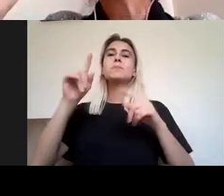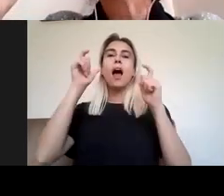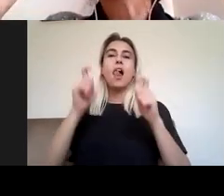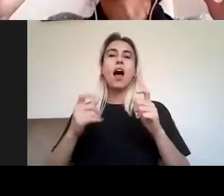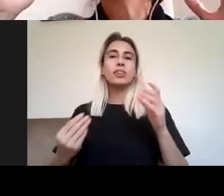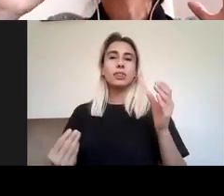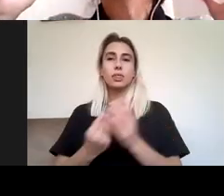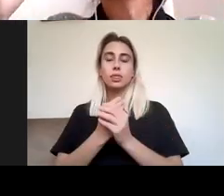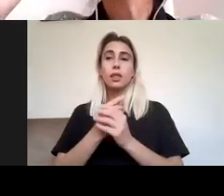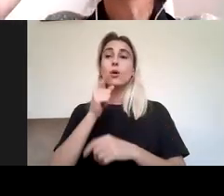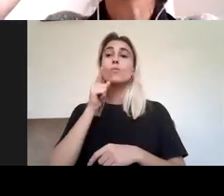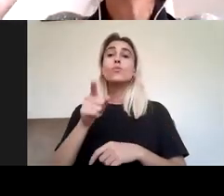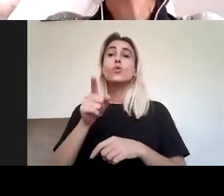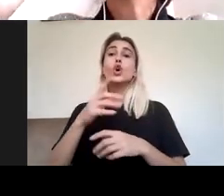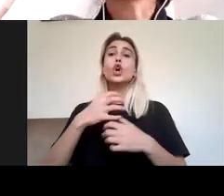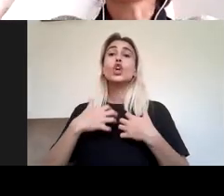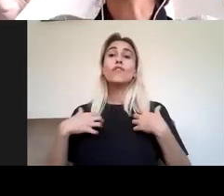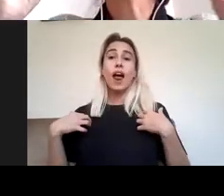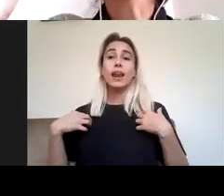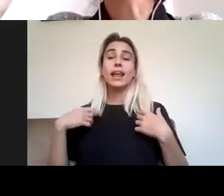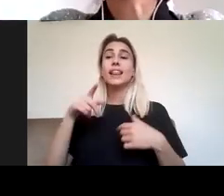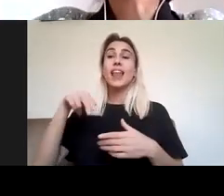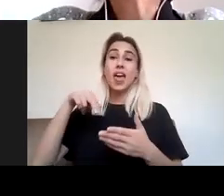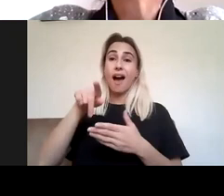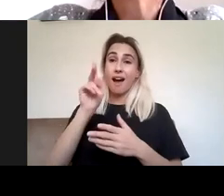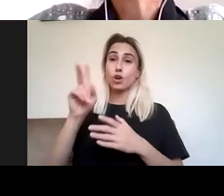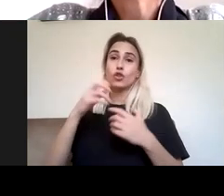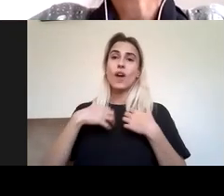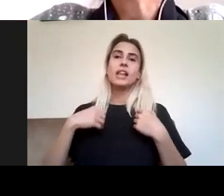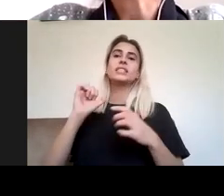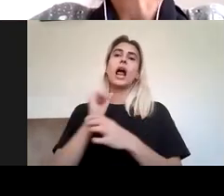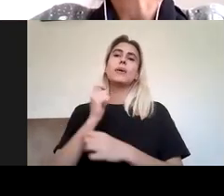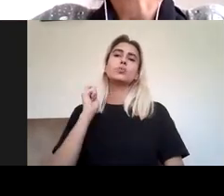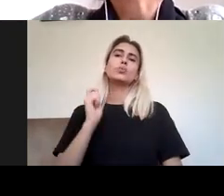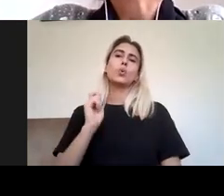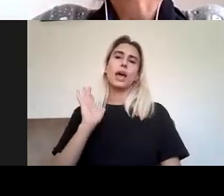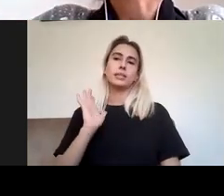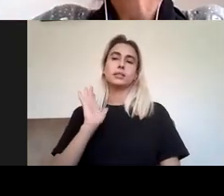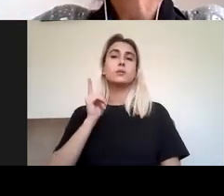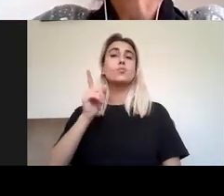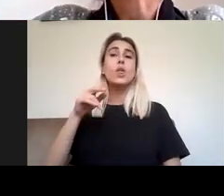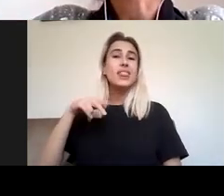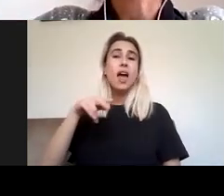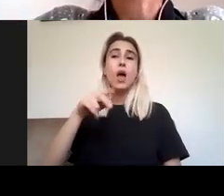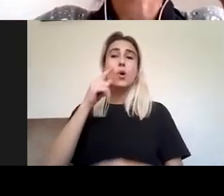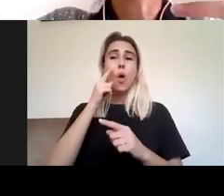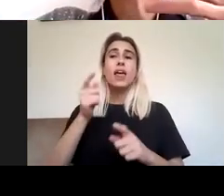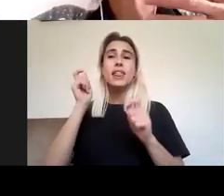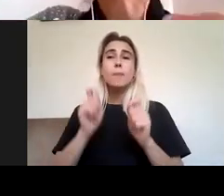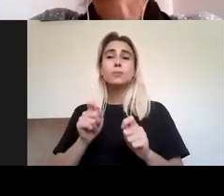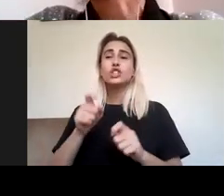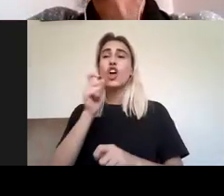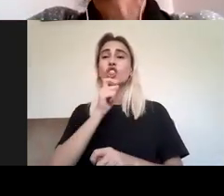bu anlamdaki güvenliğini sağlamak zorundayız. Çünkü bu yaya alanlarına ilişkin yapmış olduğumuz maalesef